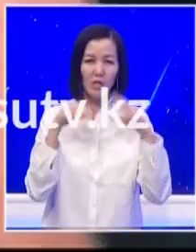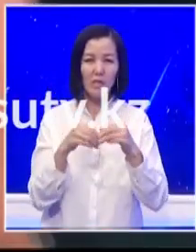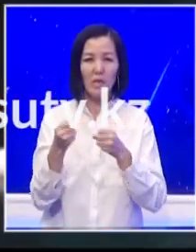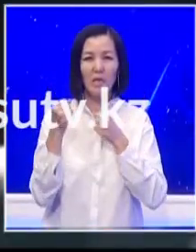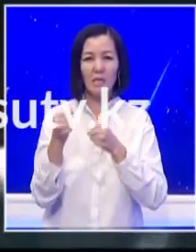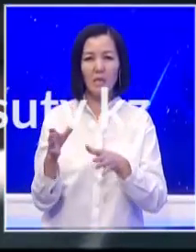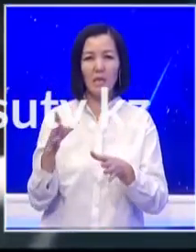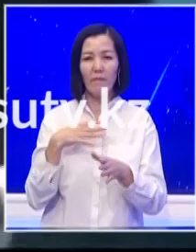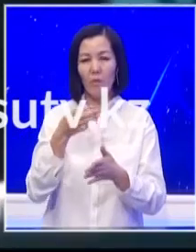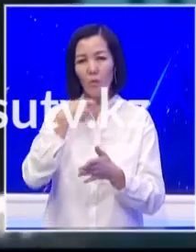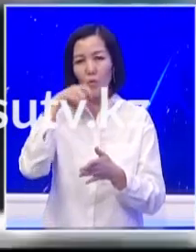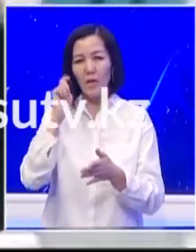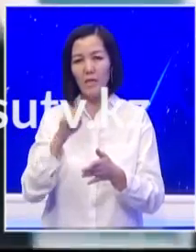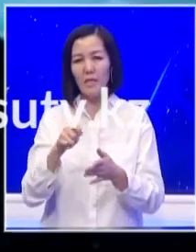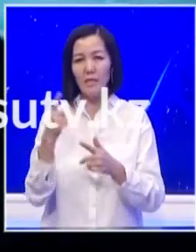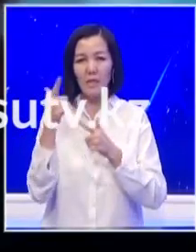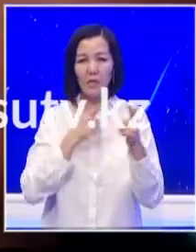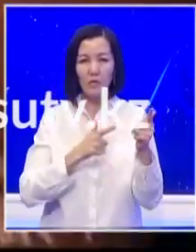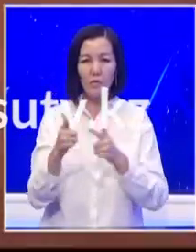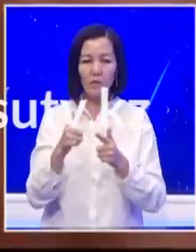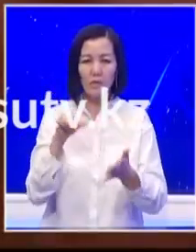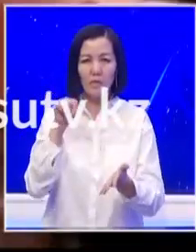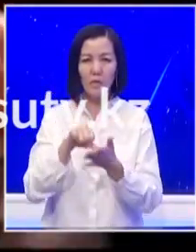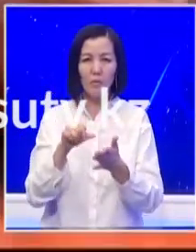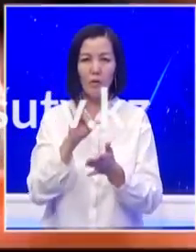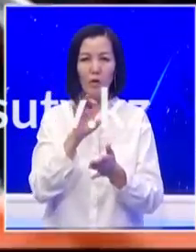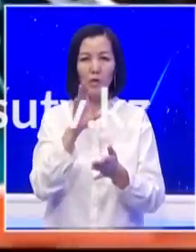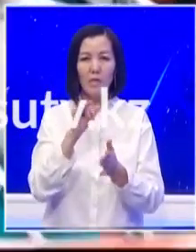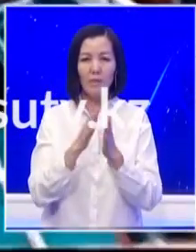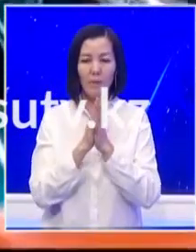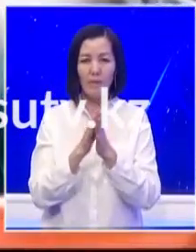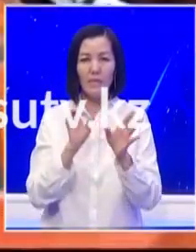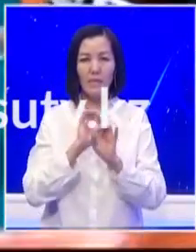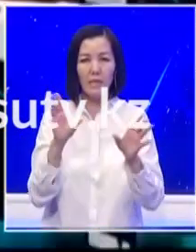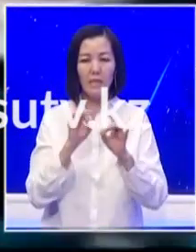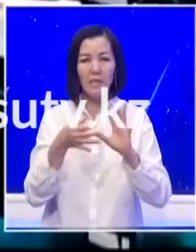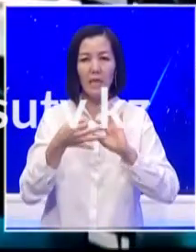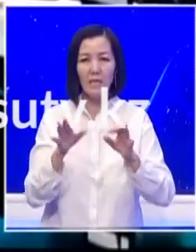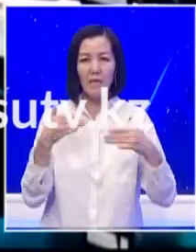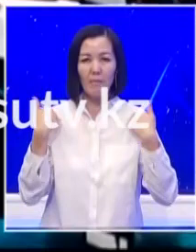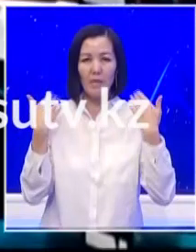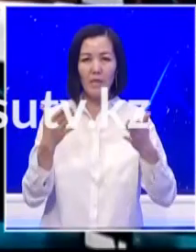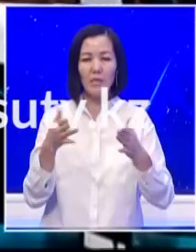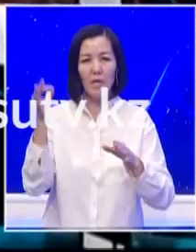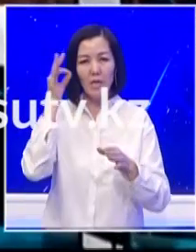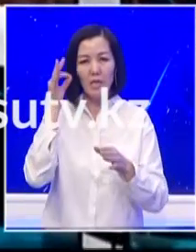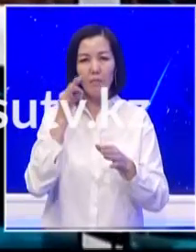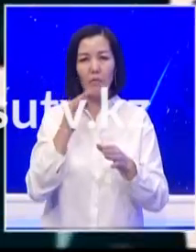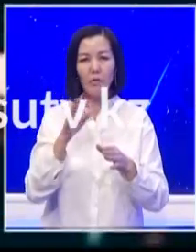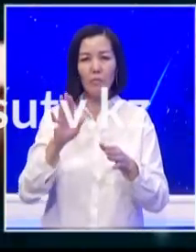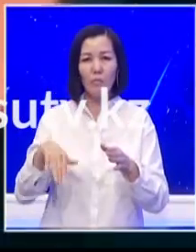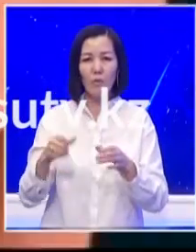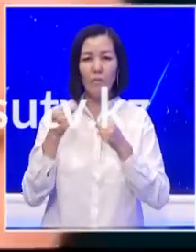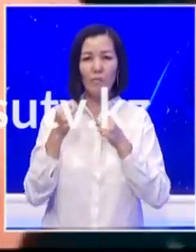ответ украинец заявил о готовности дебютировать в UFC и попросил рассказать о деталях предложения. Напомним, в профибоксе на